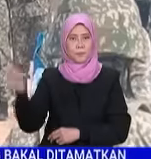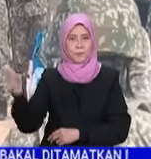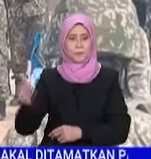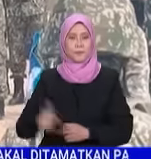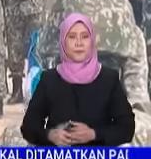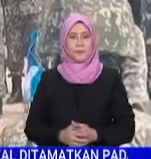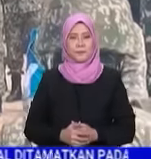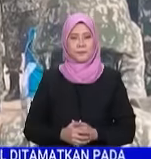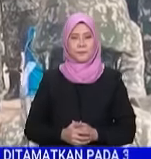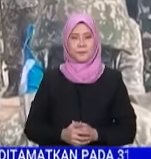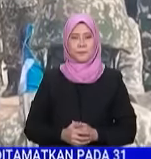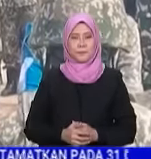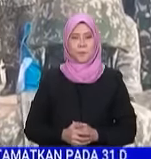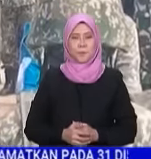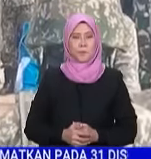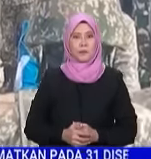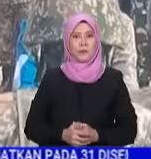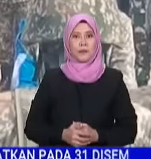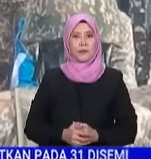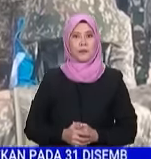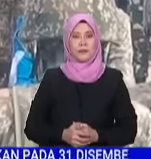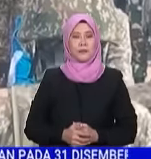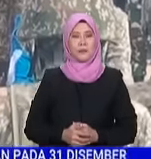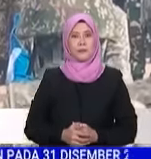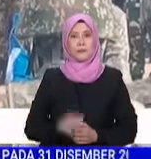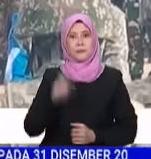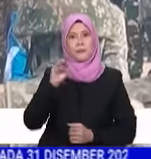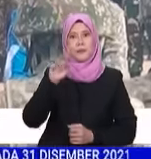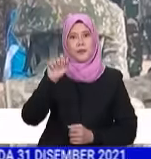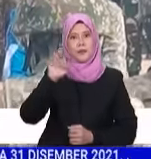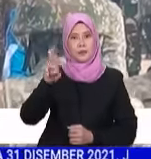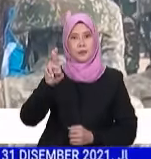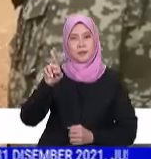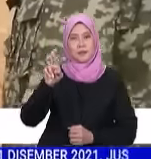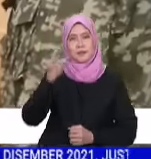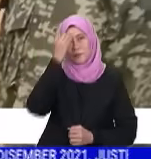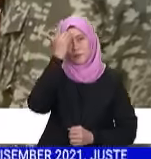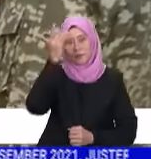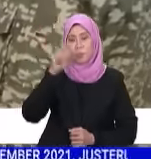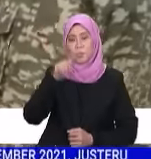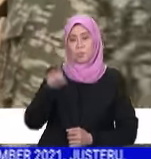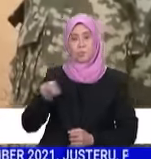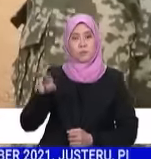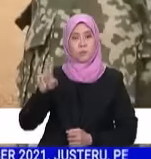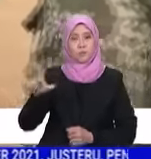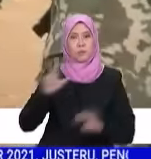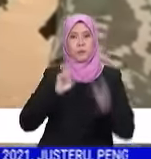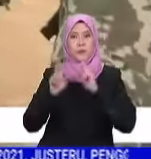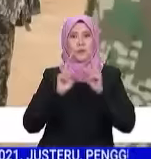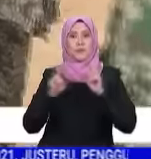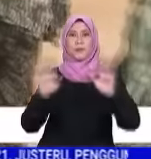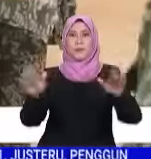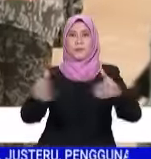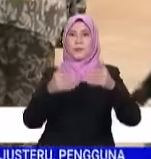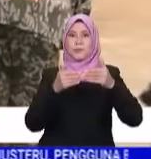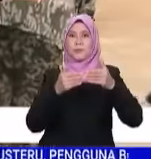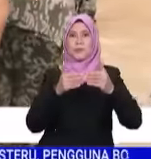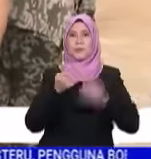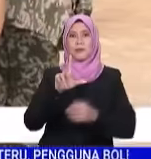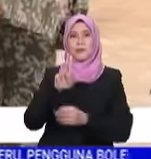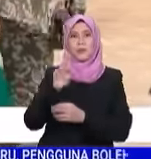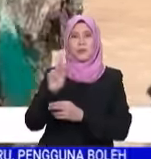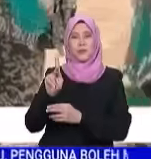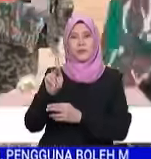TNI Panglima divisyen pertama infantter Malaysia mejor jeneral dat zulkaf mustfa dalam ucapan penutupan di Lubuk